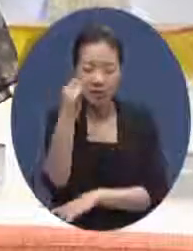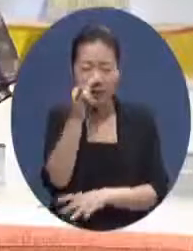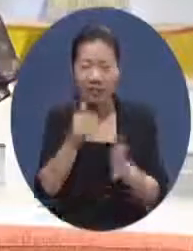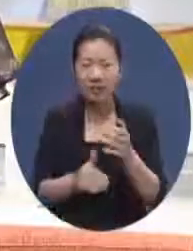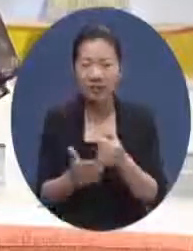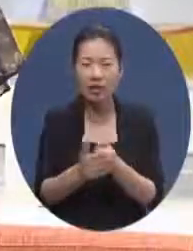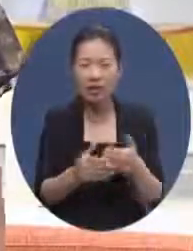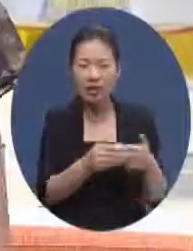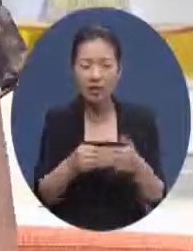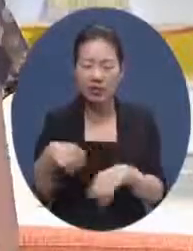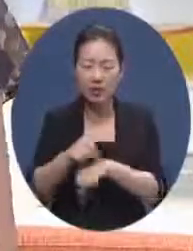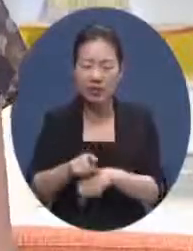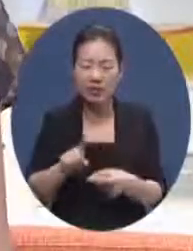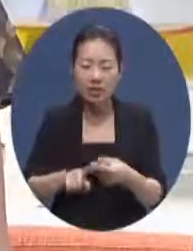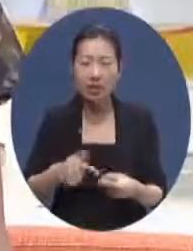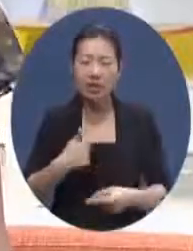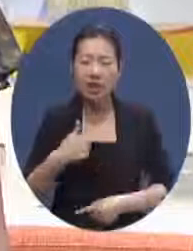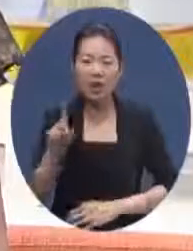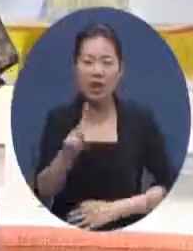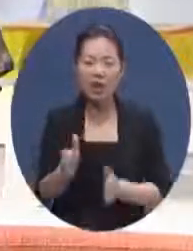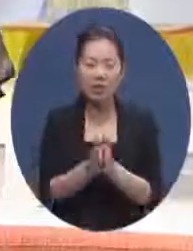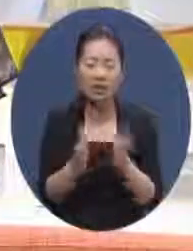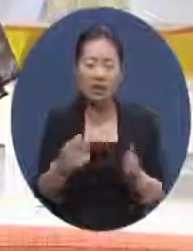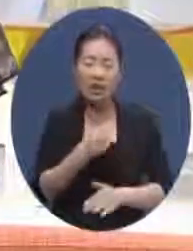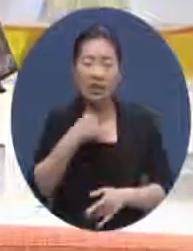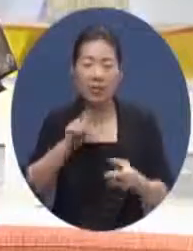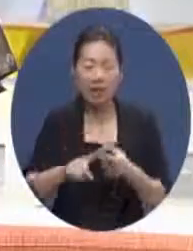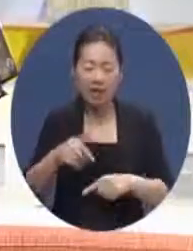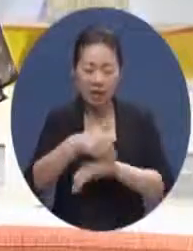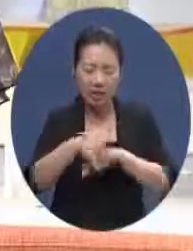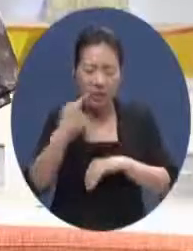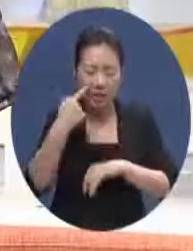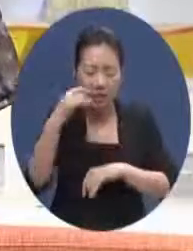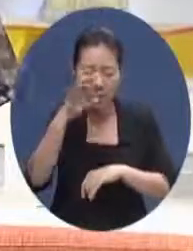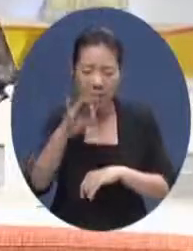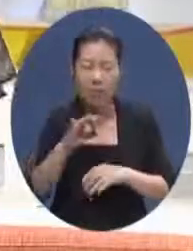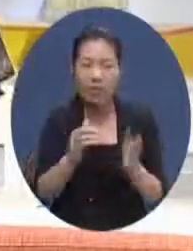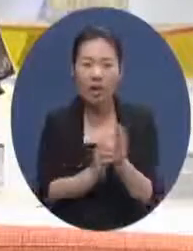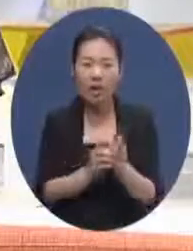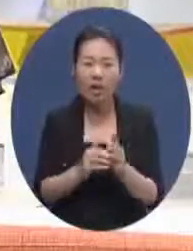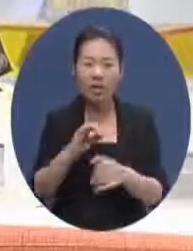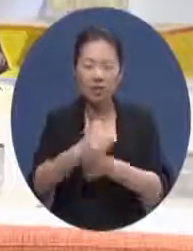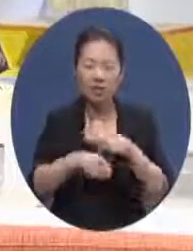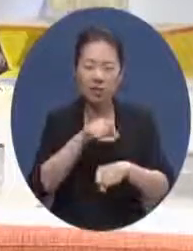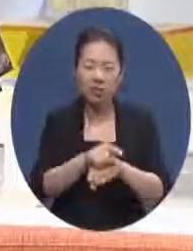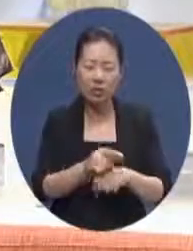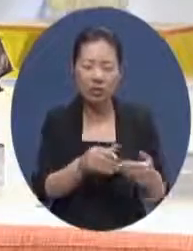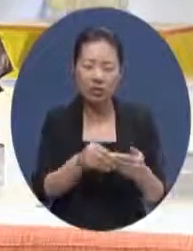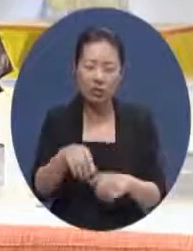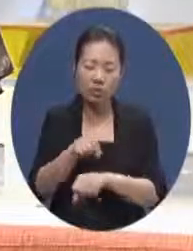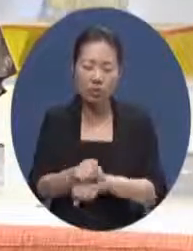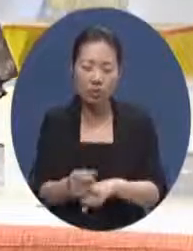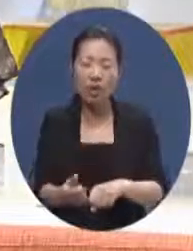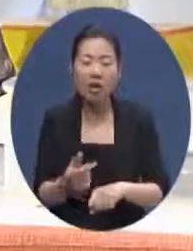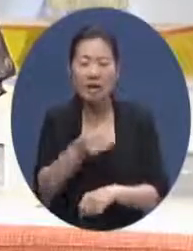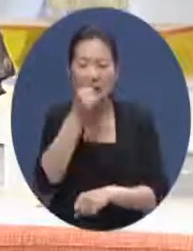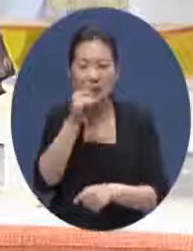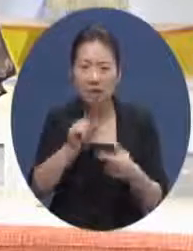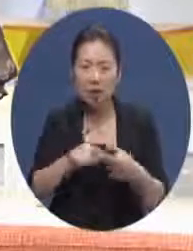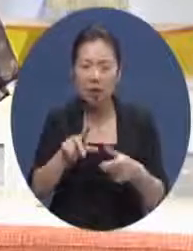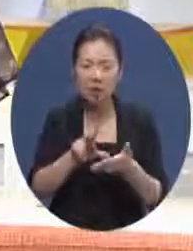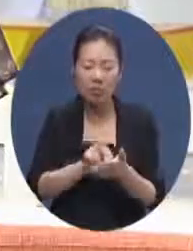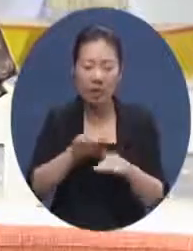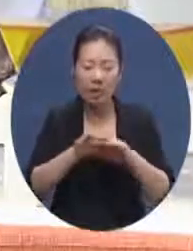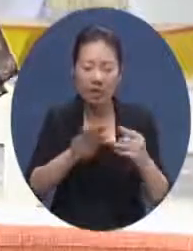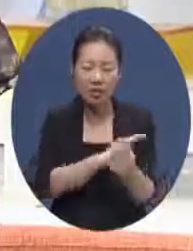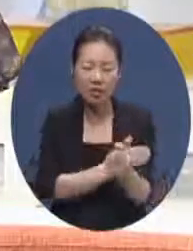돼서 주도성, 내가 뭔가 시작해보는 거, 계획해보는 거, 요 자율성과 주도성이 이루어져야지만 문제